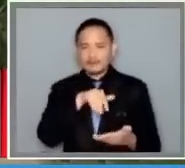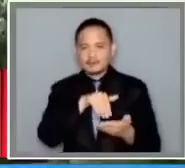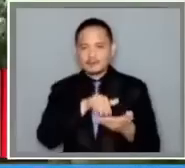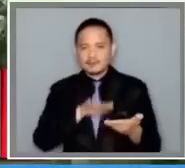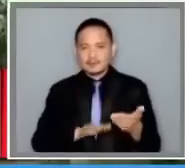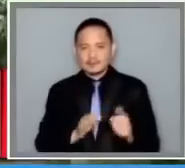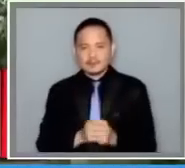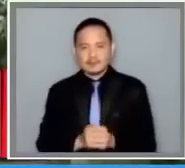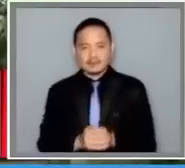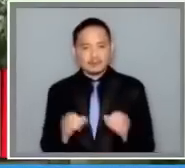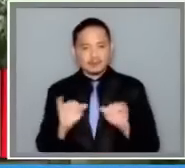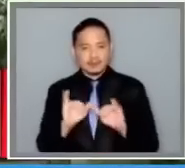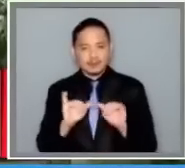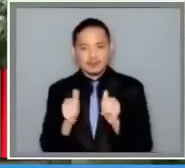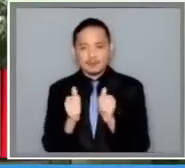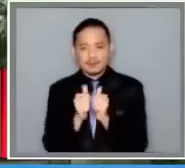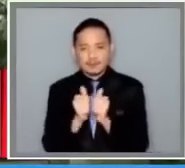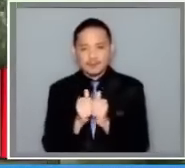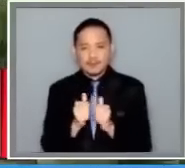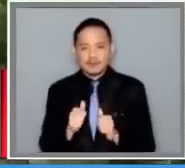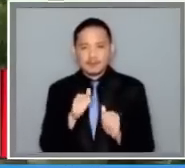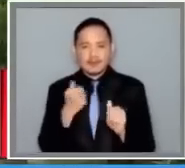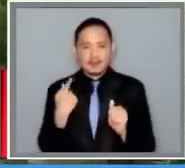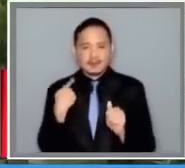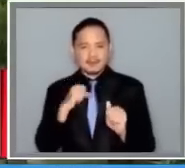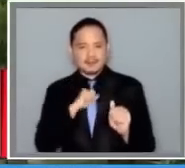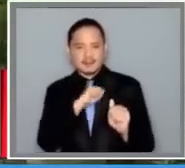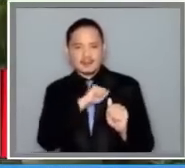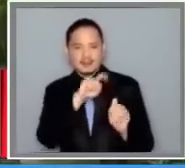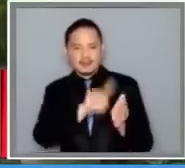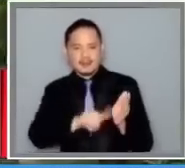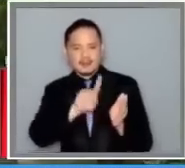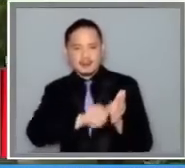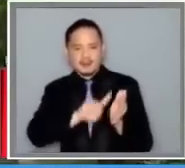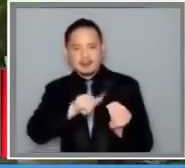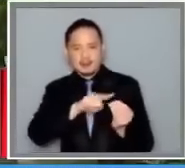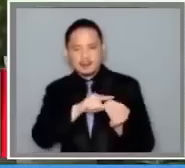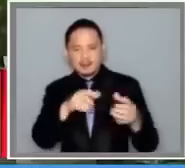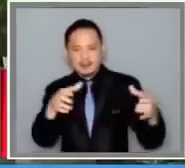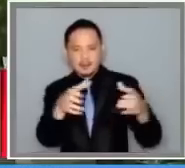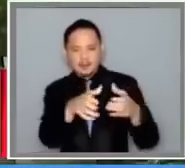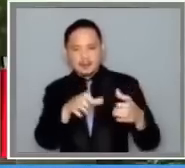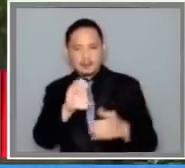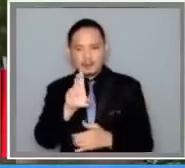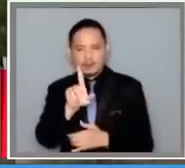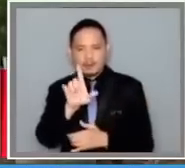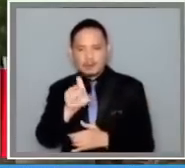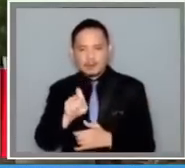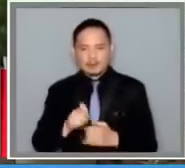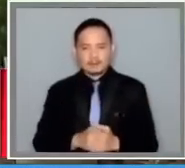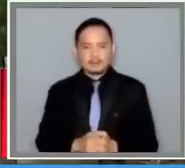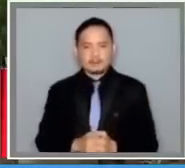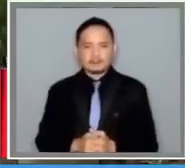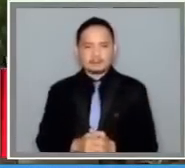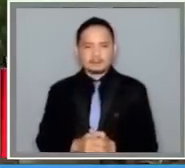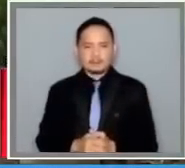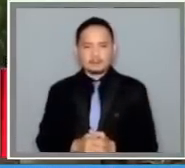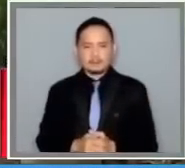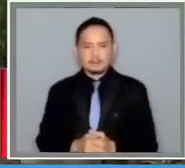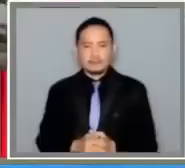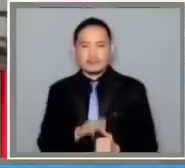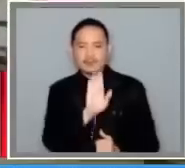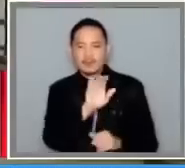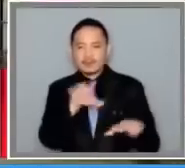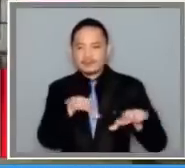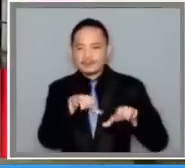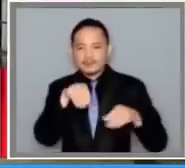kasama rin dyan sa pagdinig sa Senado kasama nga ang buong task force katihan. At gaya nga ng inyo nabanggit, pati yung mga aktibidad sa bayan